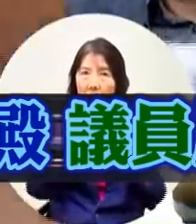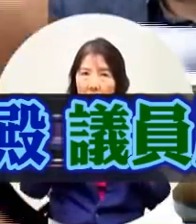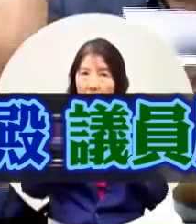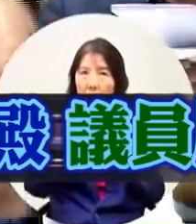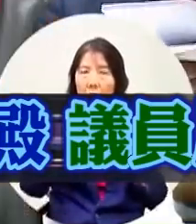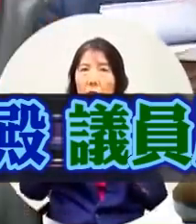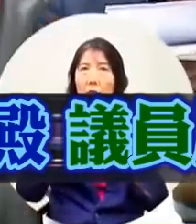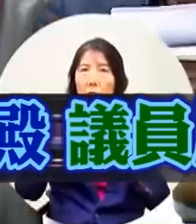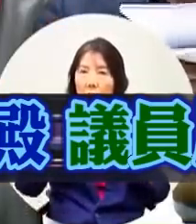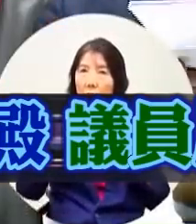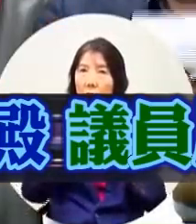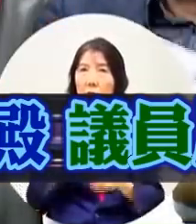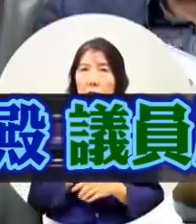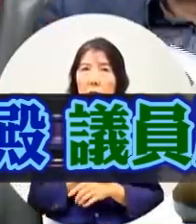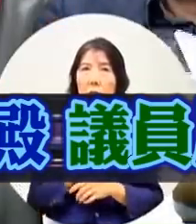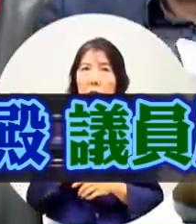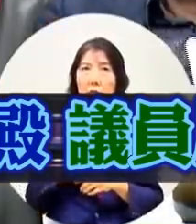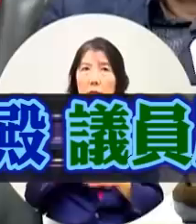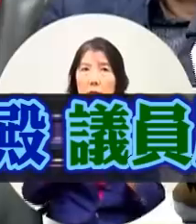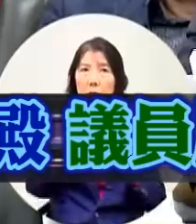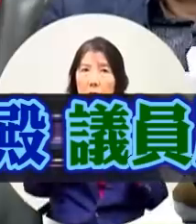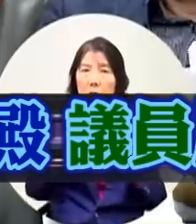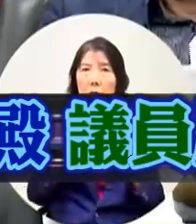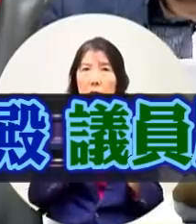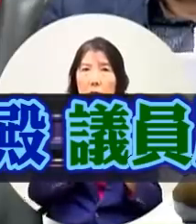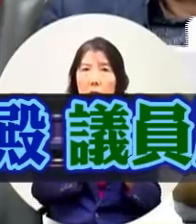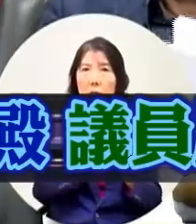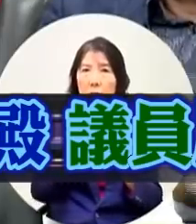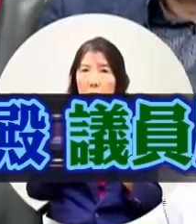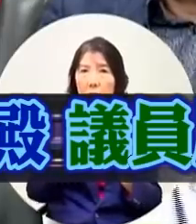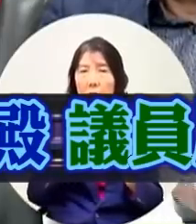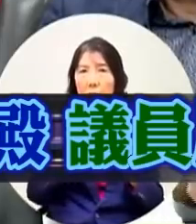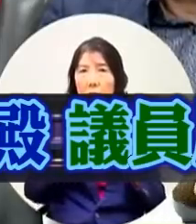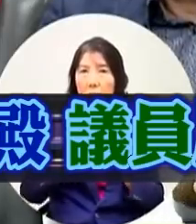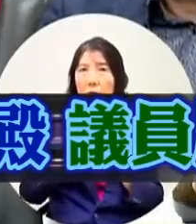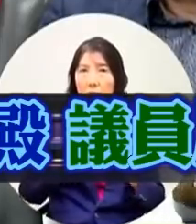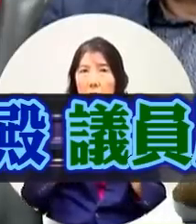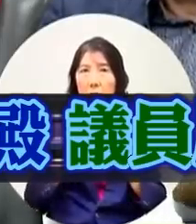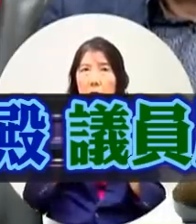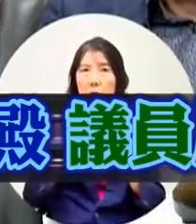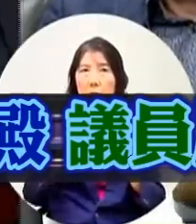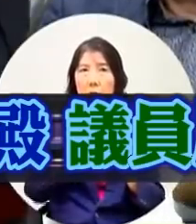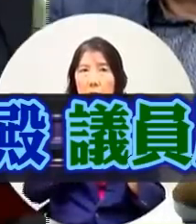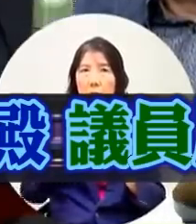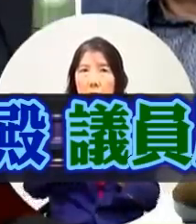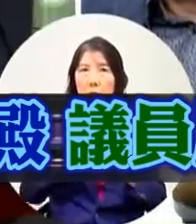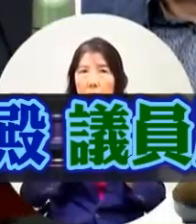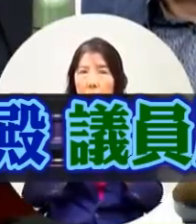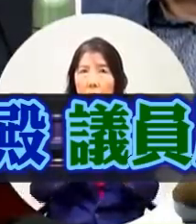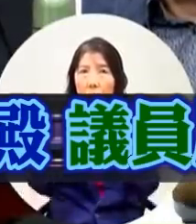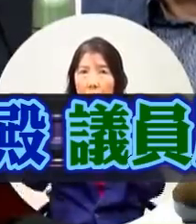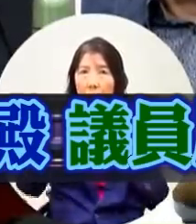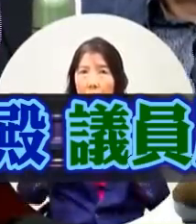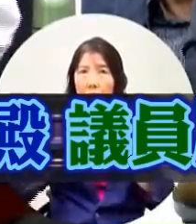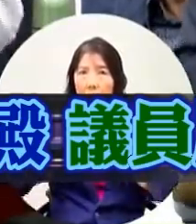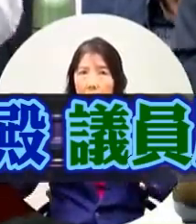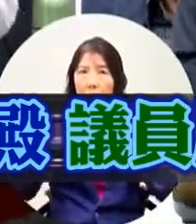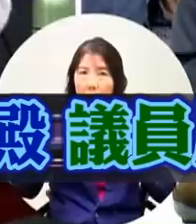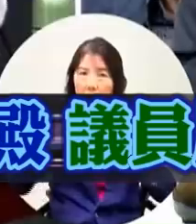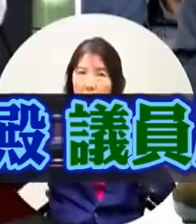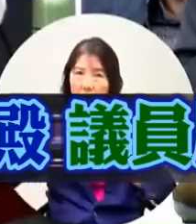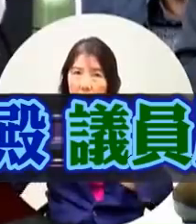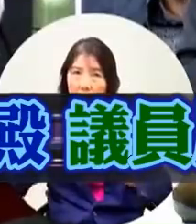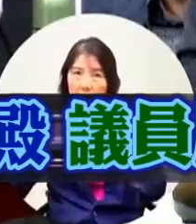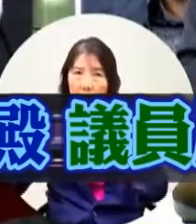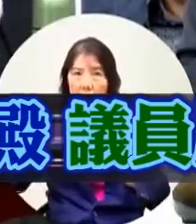答。 啊，谢议长啊，谢谢议员的关心哈。我想我们这个自进去的推动，只有在自由化跟国际化，我